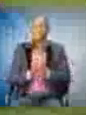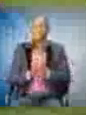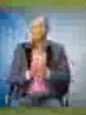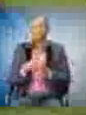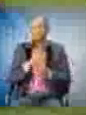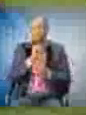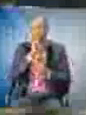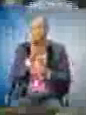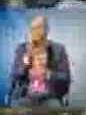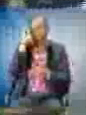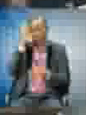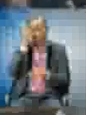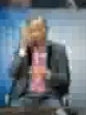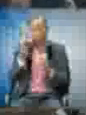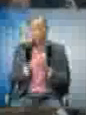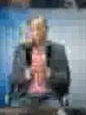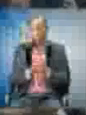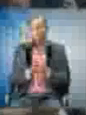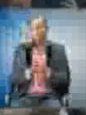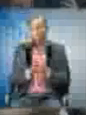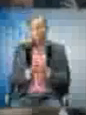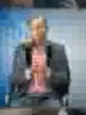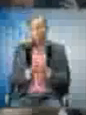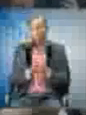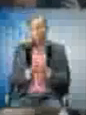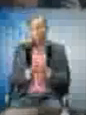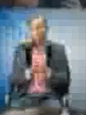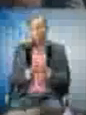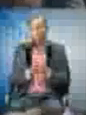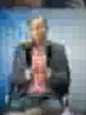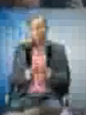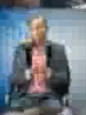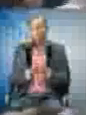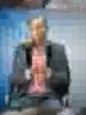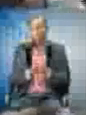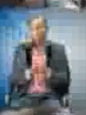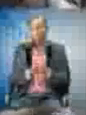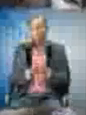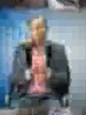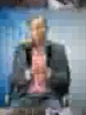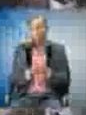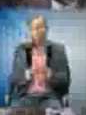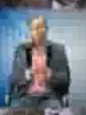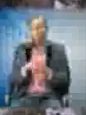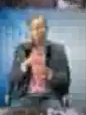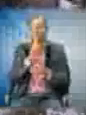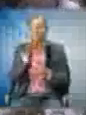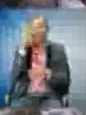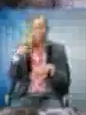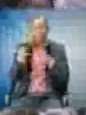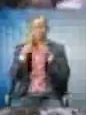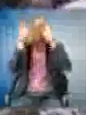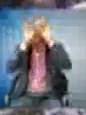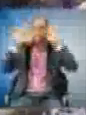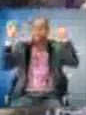gouverneur, je crois. C'est vrai ou faux? Je l'ai fait en tant que président de